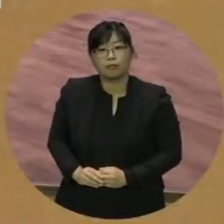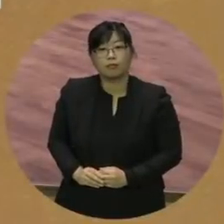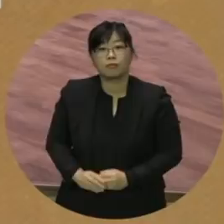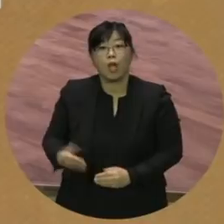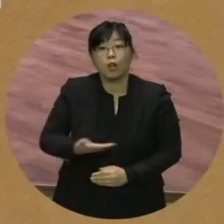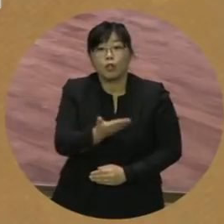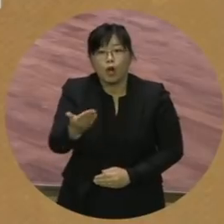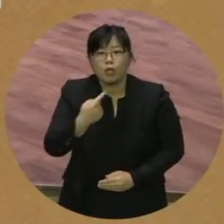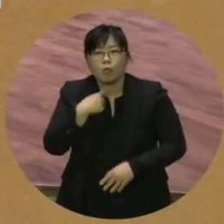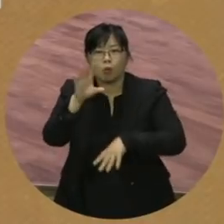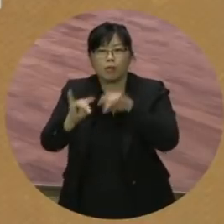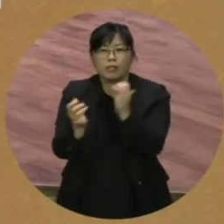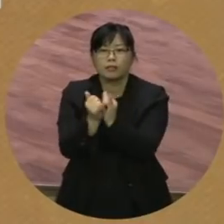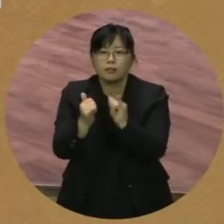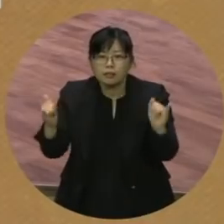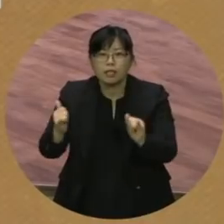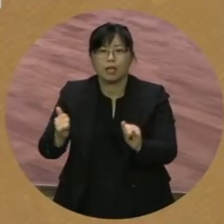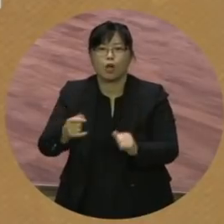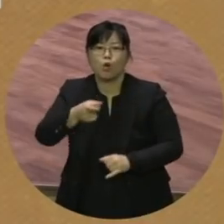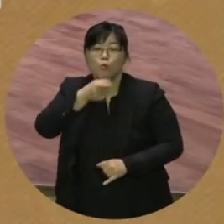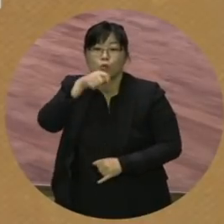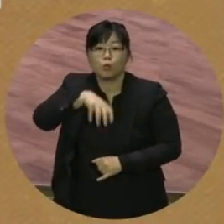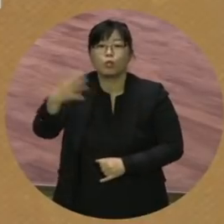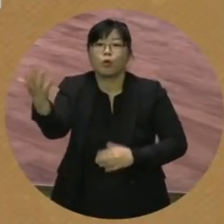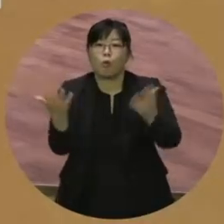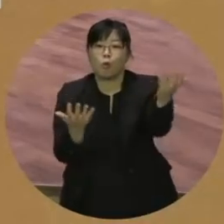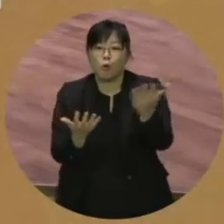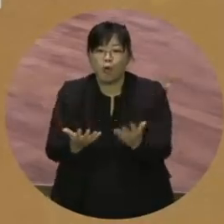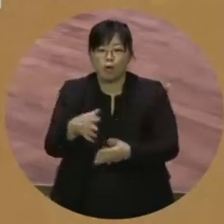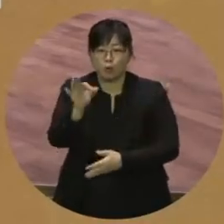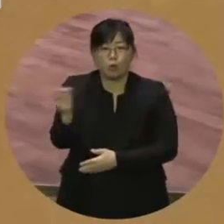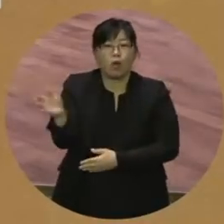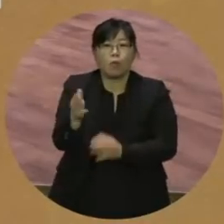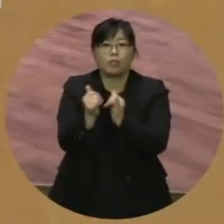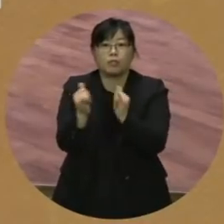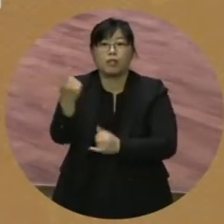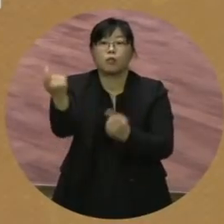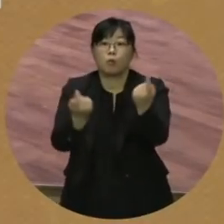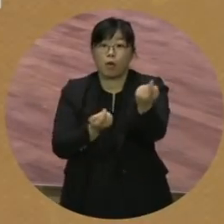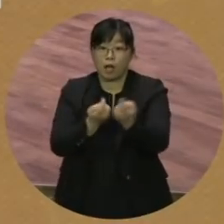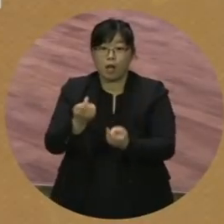오라 너희 목마른 자들아 물로 나오라. 돈 없는 자도 오라.